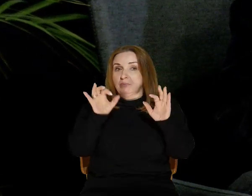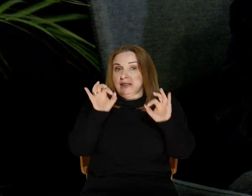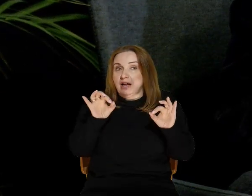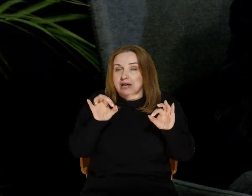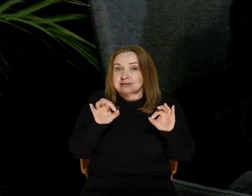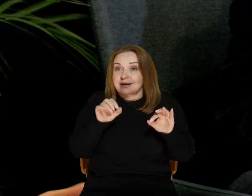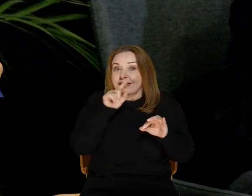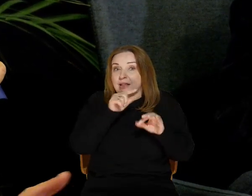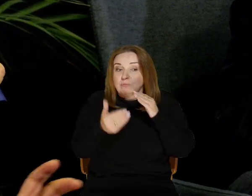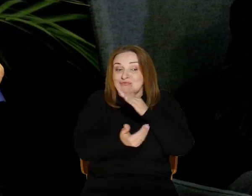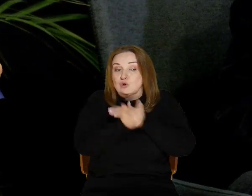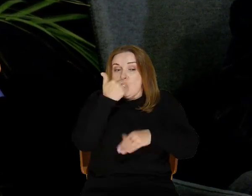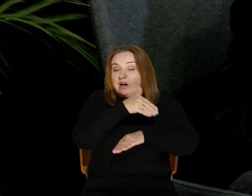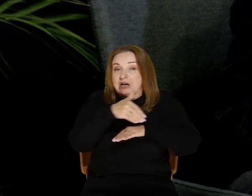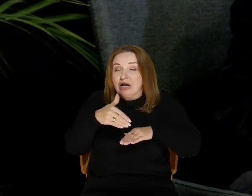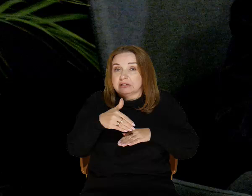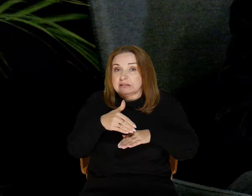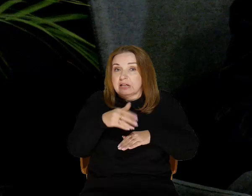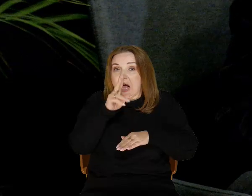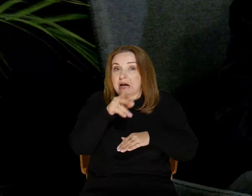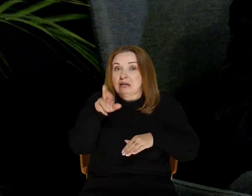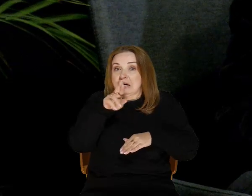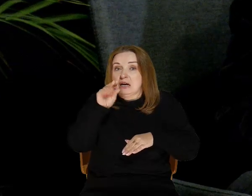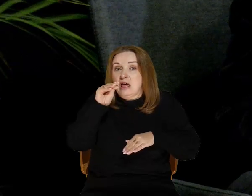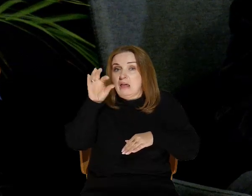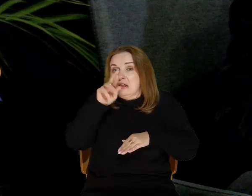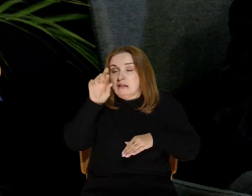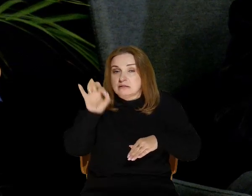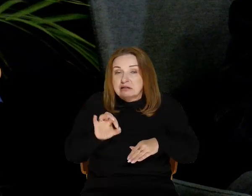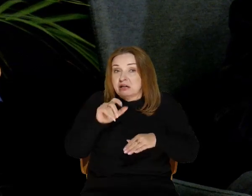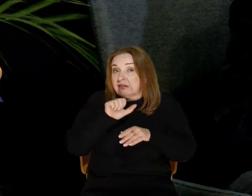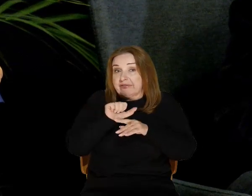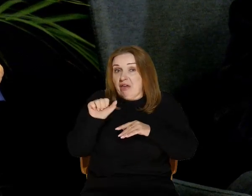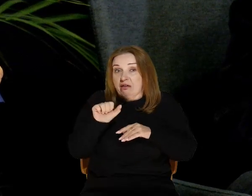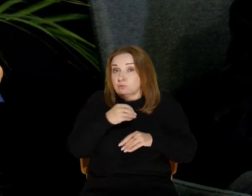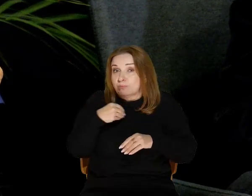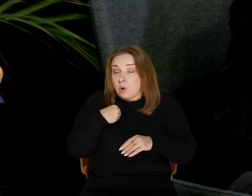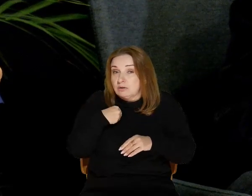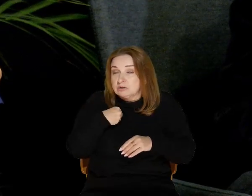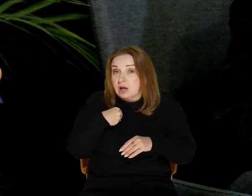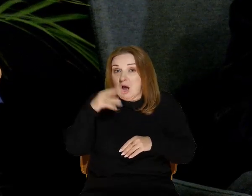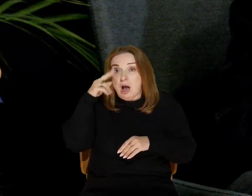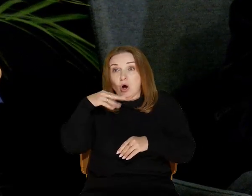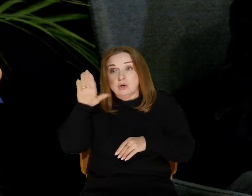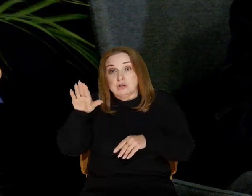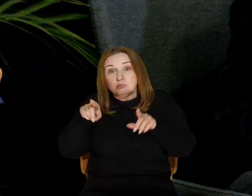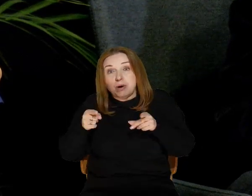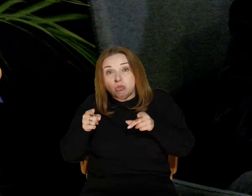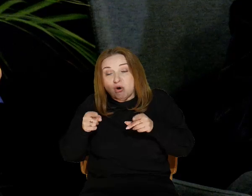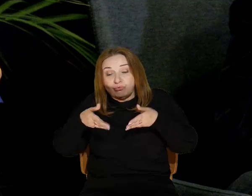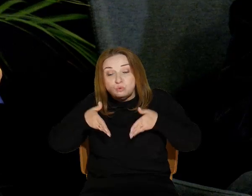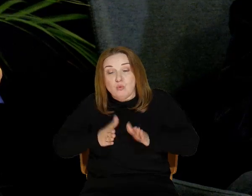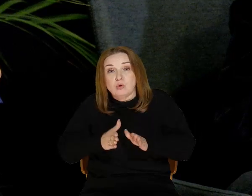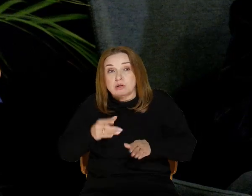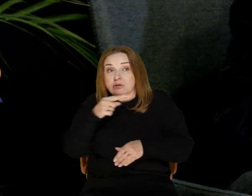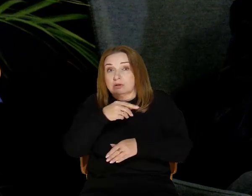należą do Związku Radzieckiego. Ojciec miał w dowodzie osobistym urodzony w Związku Radzieckim, prawda, więc on nie mógł o tym mówić, natomiast